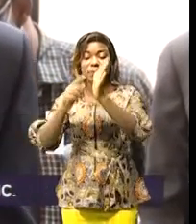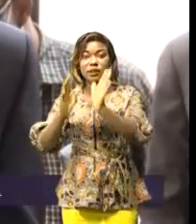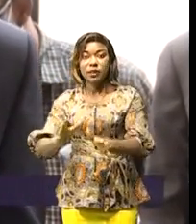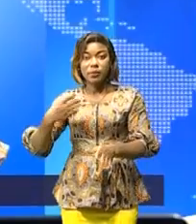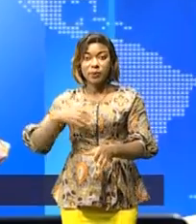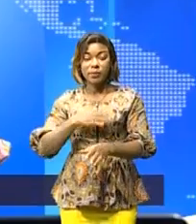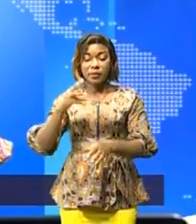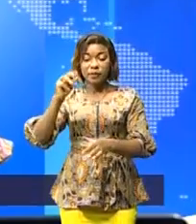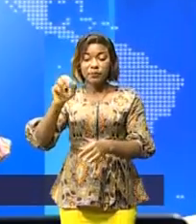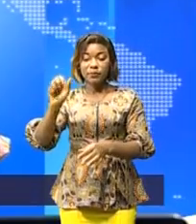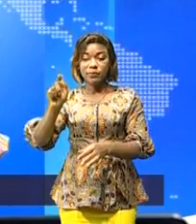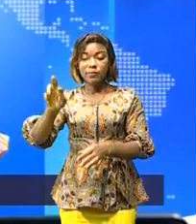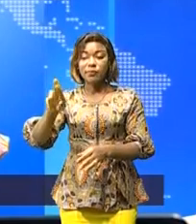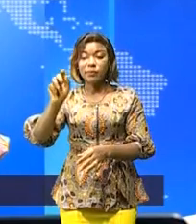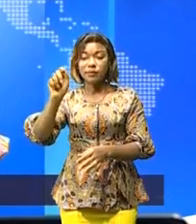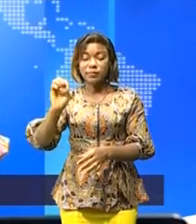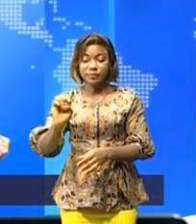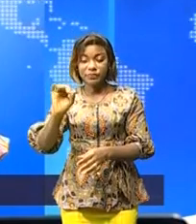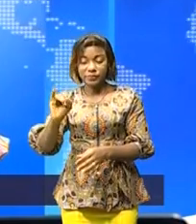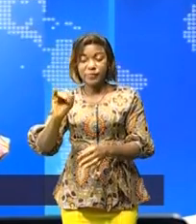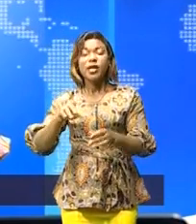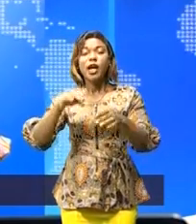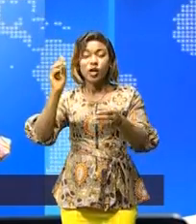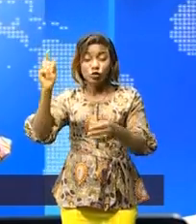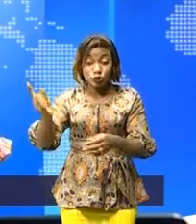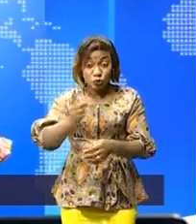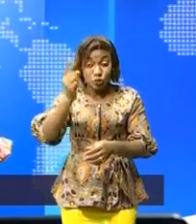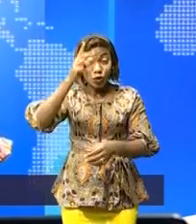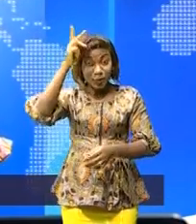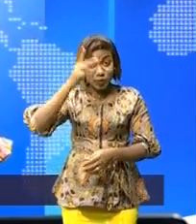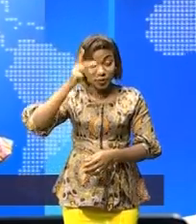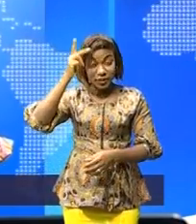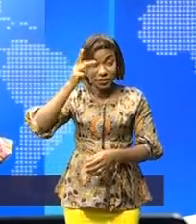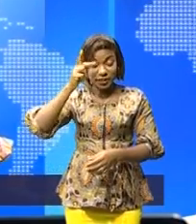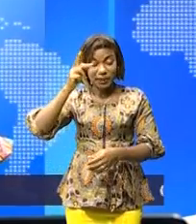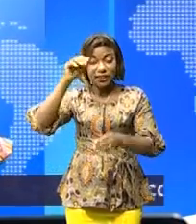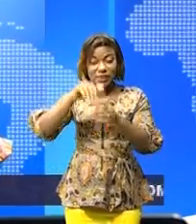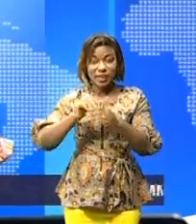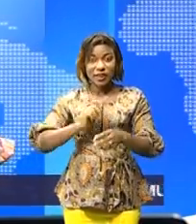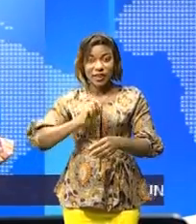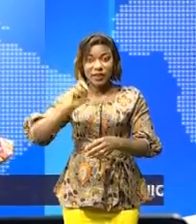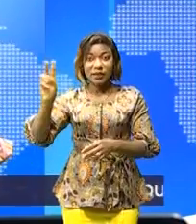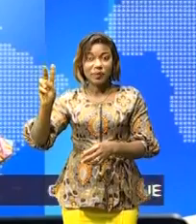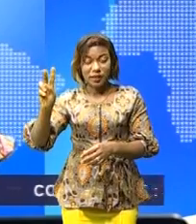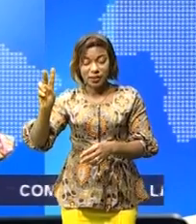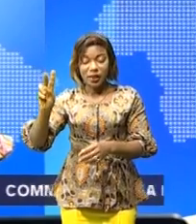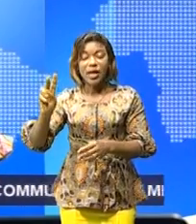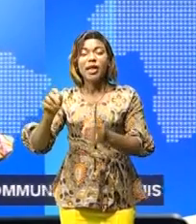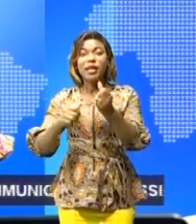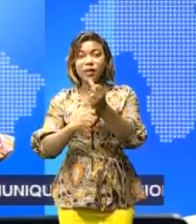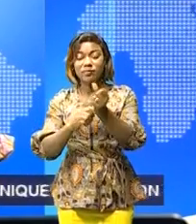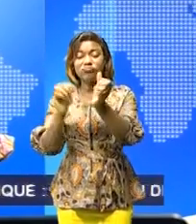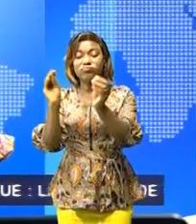Mama Marthe. Toujours en politique et au sein de l'UDPS, les nationaux du parti se